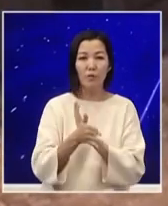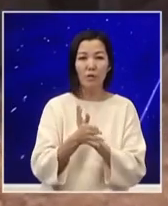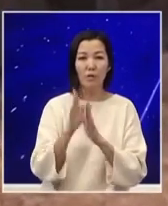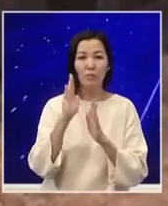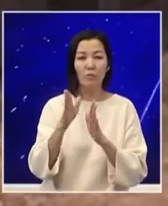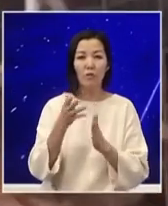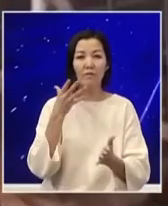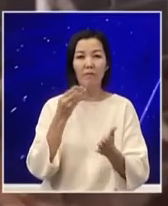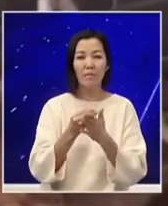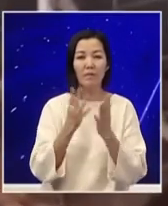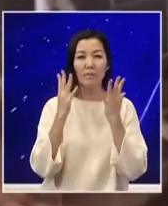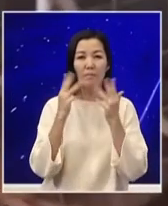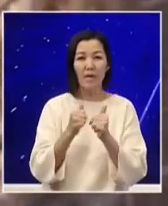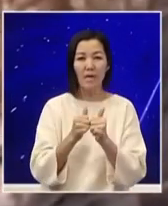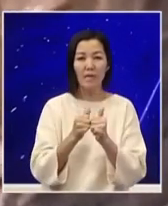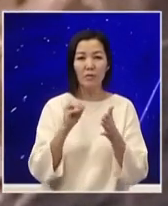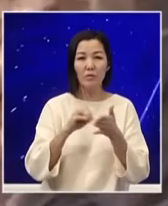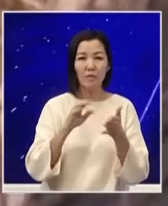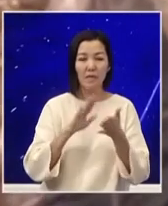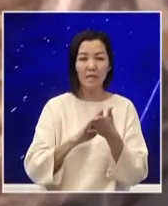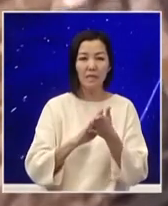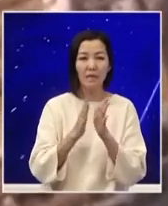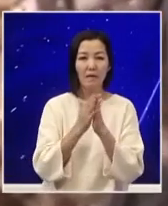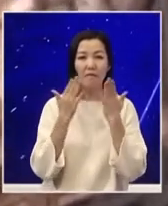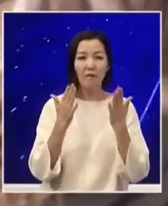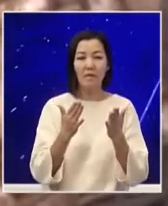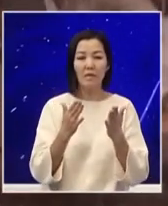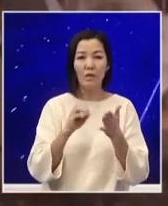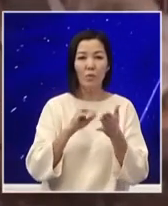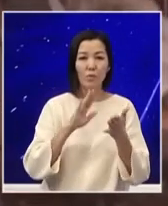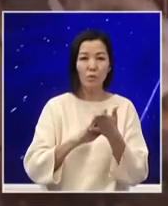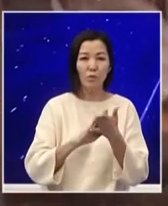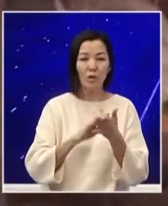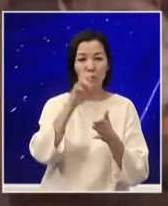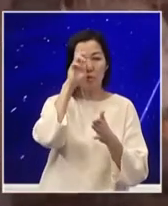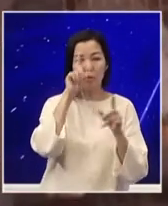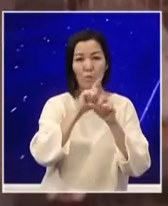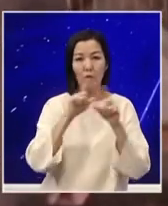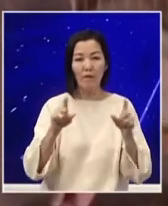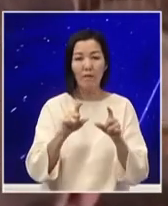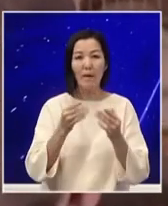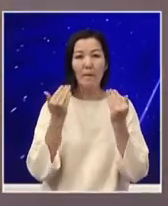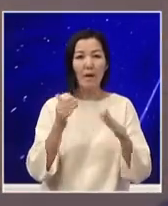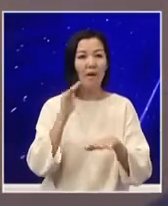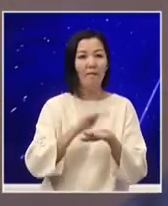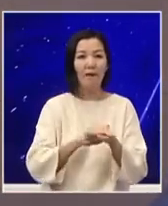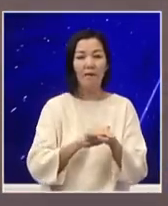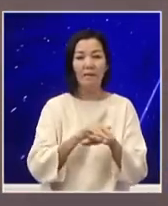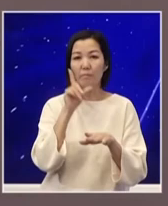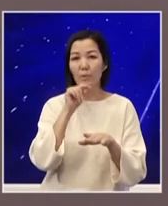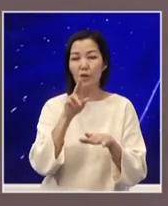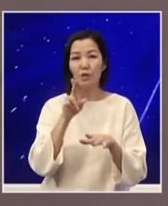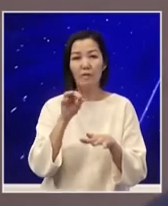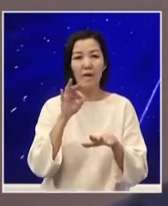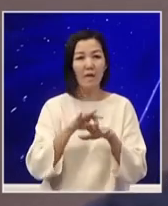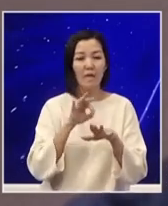понесенный ущерб будет выплачиваться по количеству, зарегистрированному в книге учета госорганов. Пока фактов птичьего гриппа